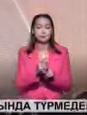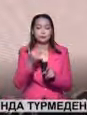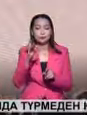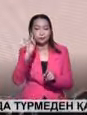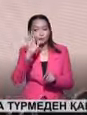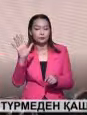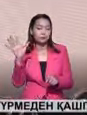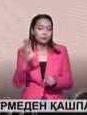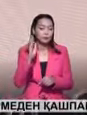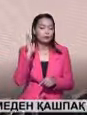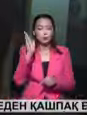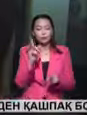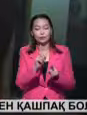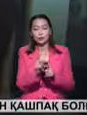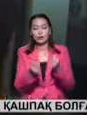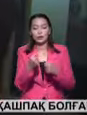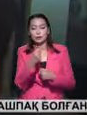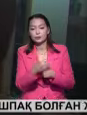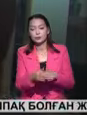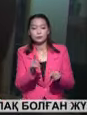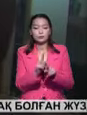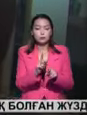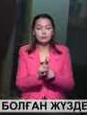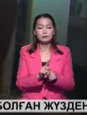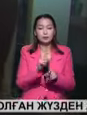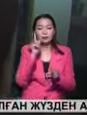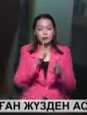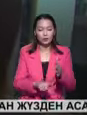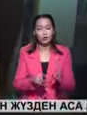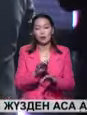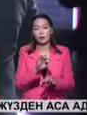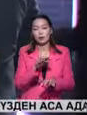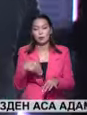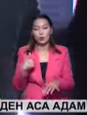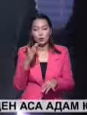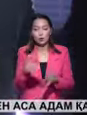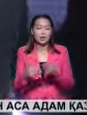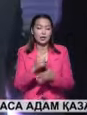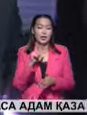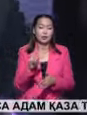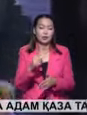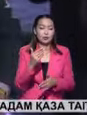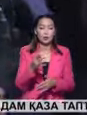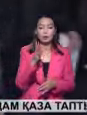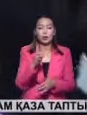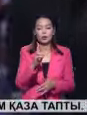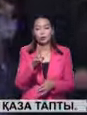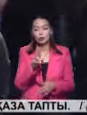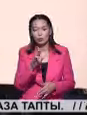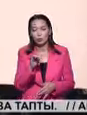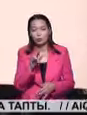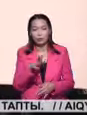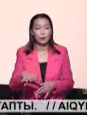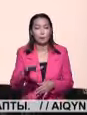брендтің барлық болашақ автоорталықтар үшін тірек болатынына сенім білдірді. Жаңа Lexus дилері 4000 шаршы метрді алып жатыр.